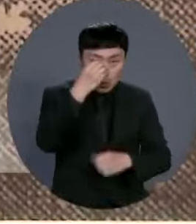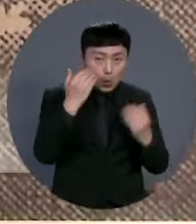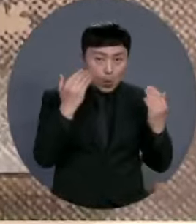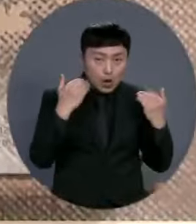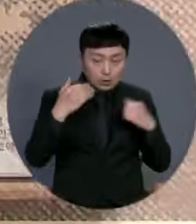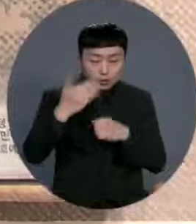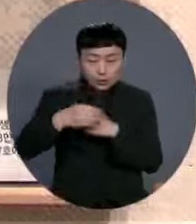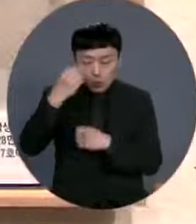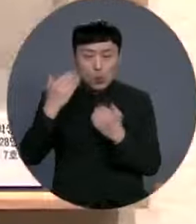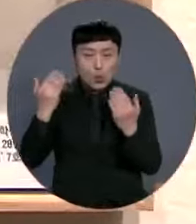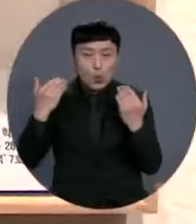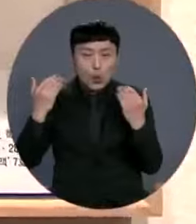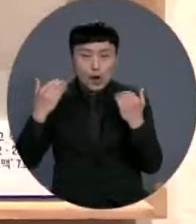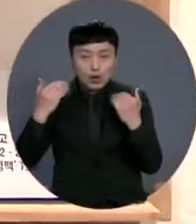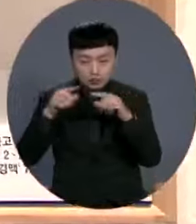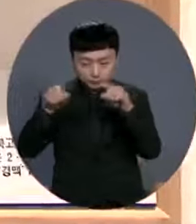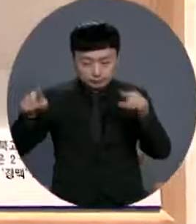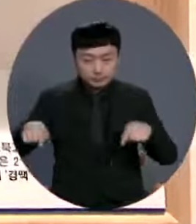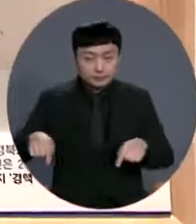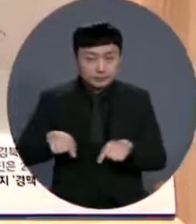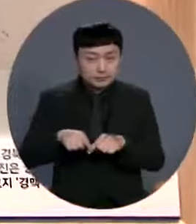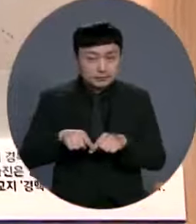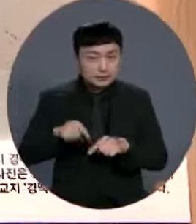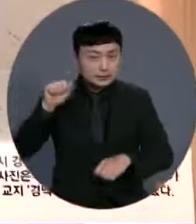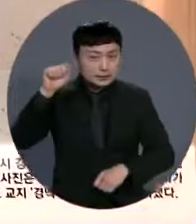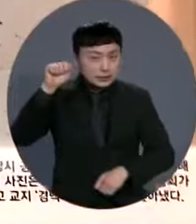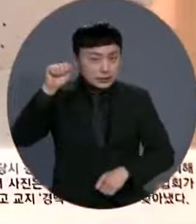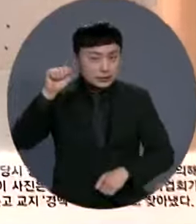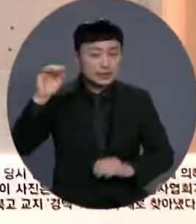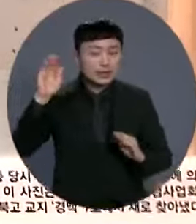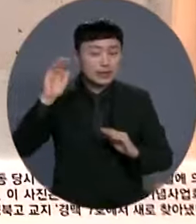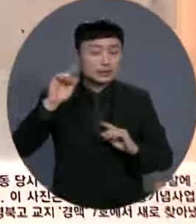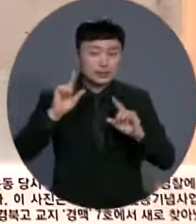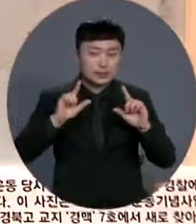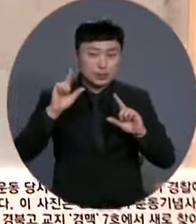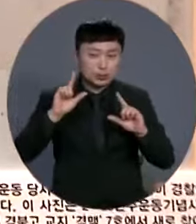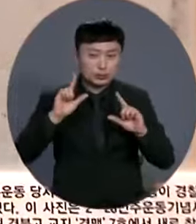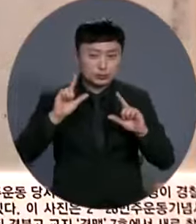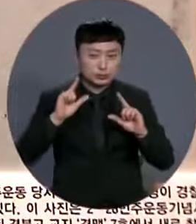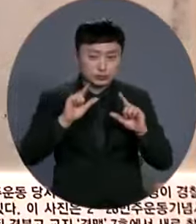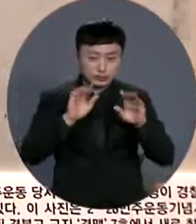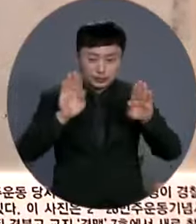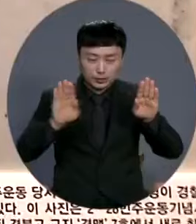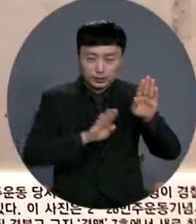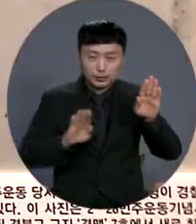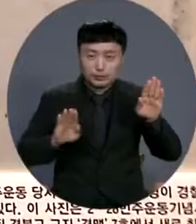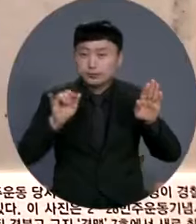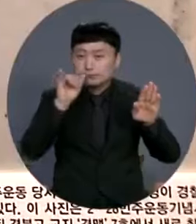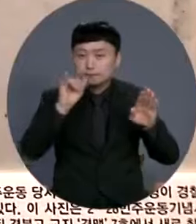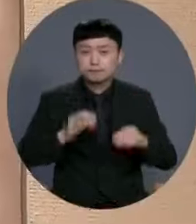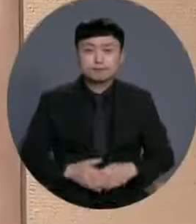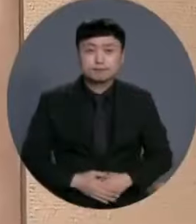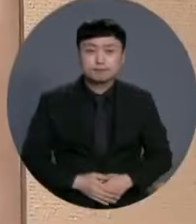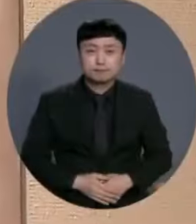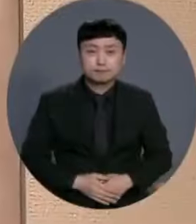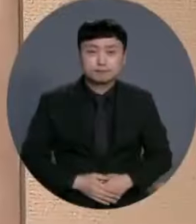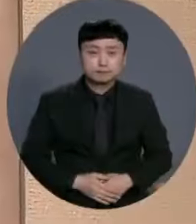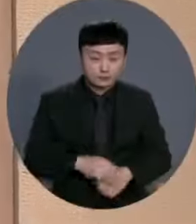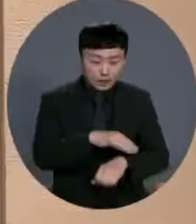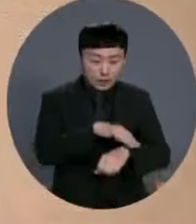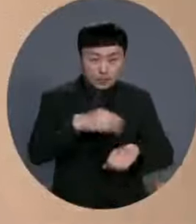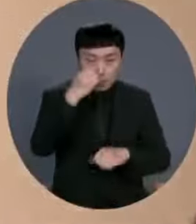당시 시위에 참가한 학생들의 활동 모습 사진도 처음으로 공개됐습니다. 이 밖에 당시 경북고